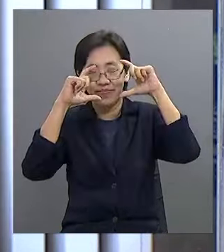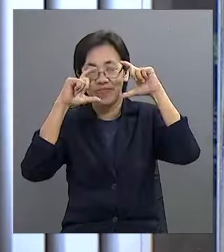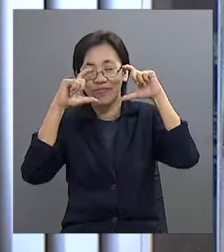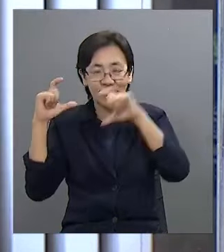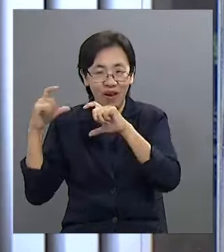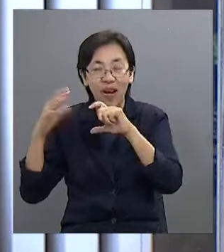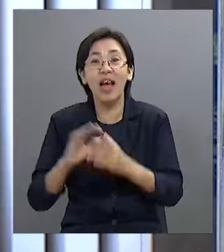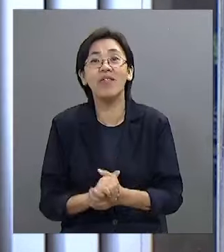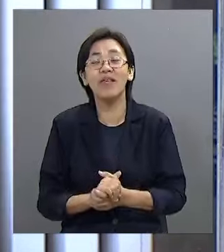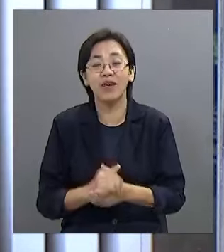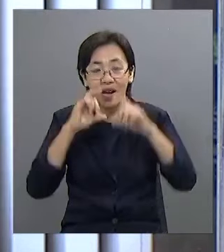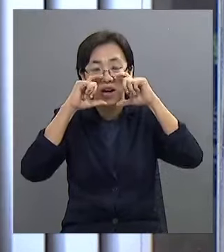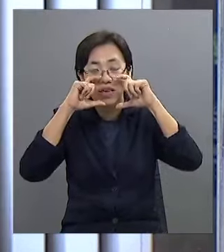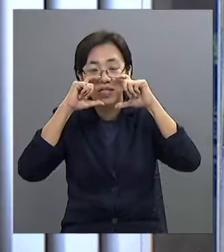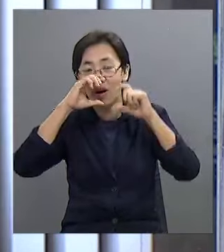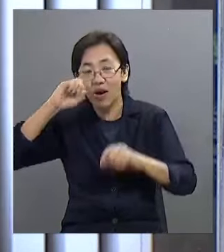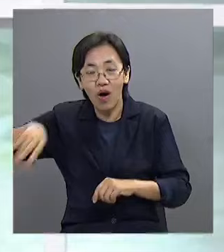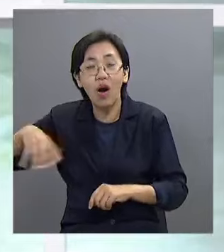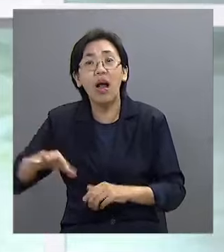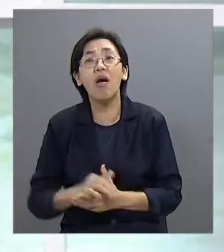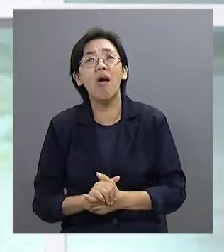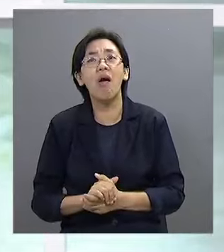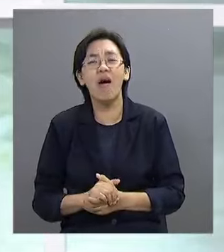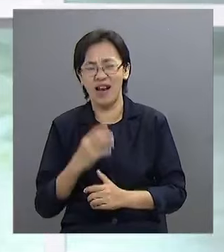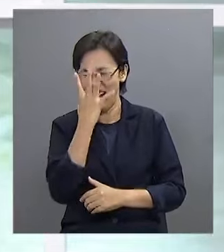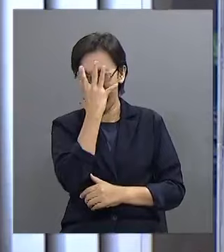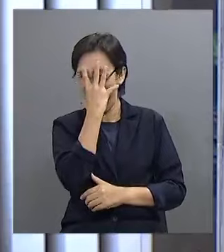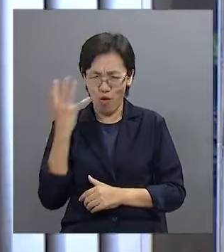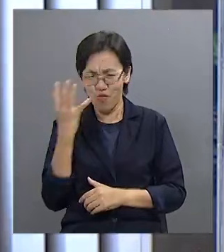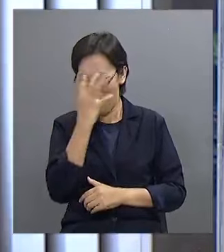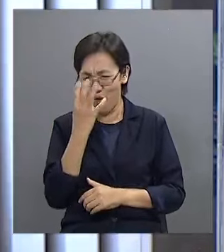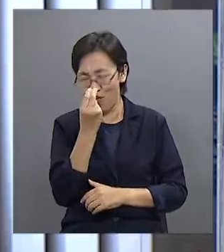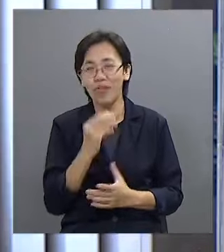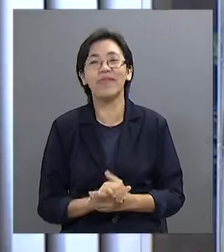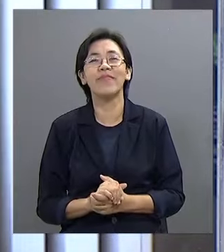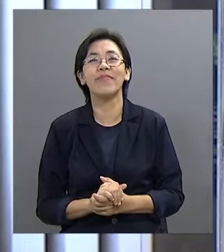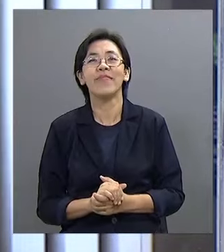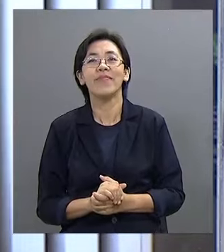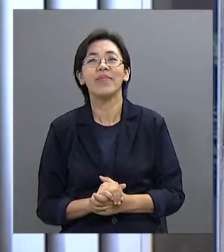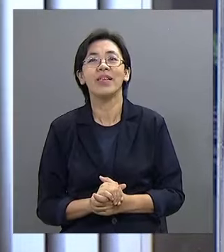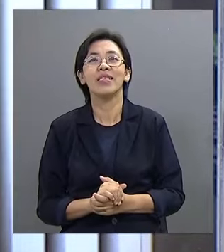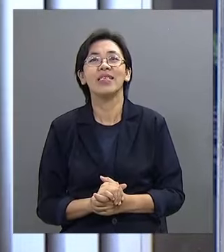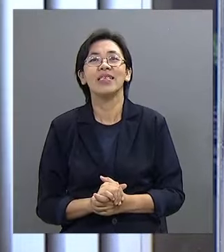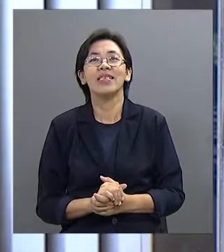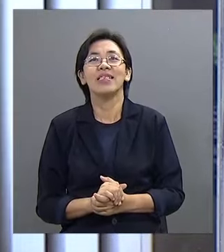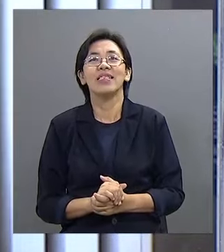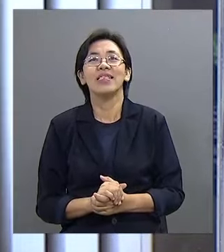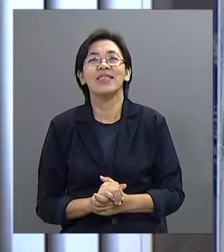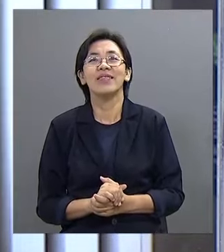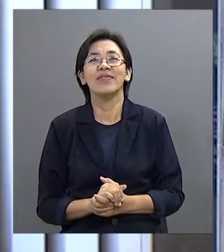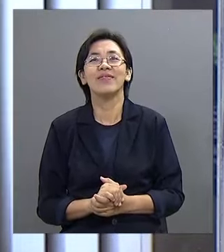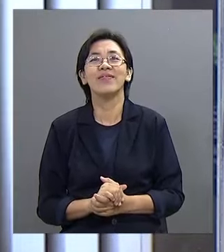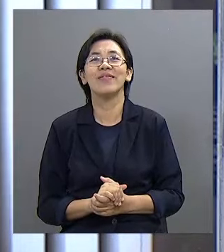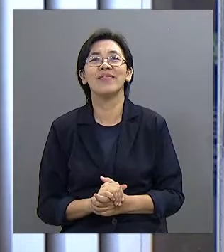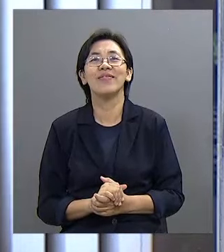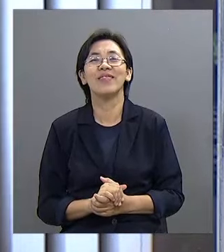อันนี้ถอดแล้วครับหมดก็โกนให้ด้วยเนี่ยไปกันต่อดีกว่านะครับเริ่มเจ็บแผลแล้วนะครับที่เก่งเหลือเกิน2คนนี้